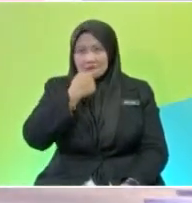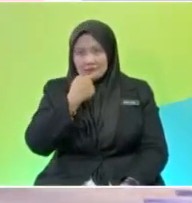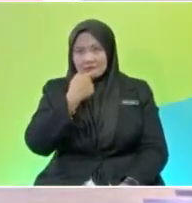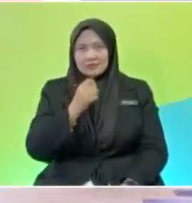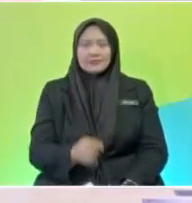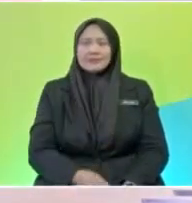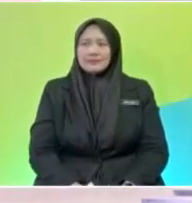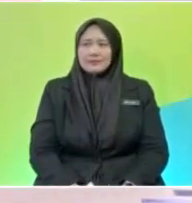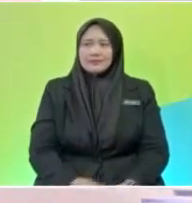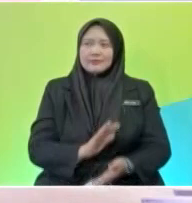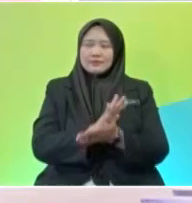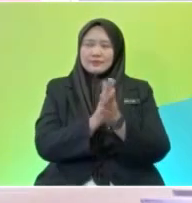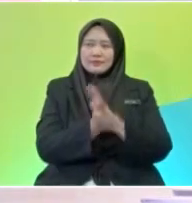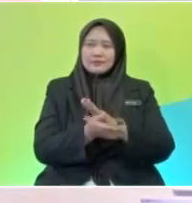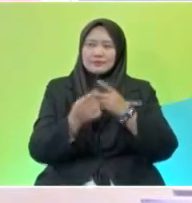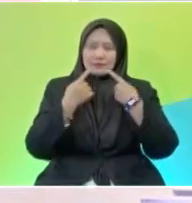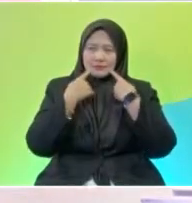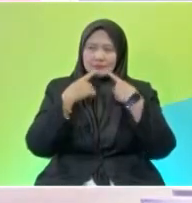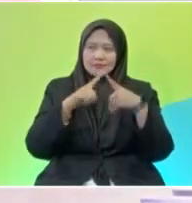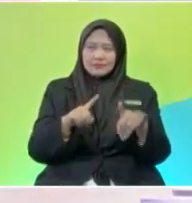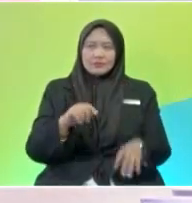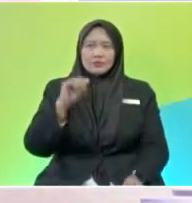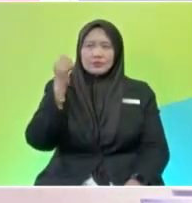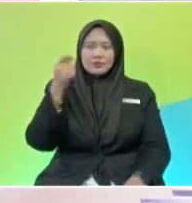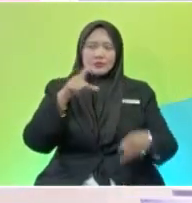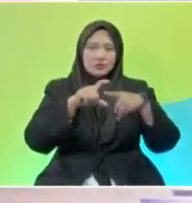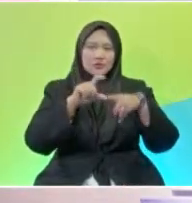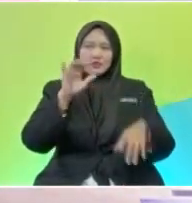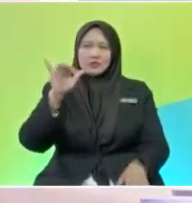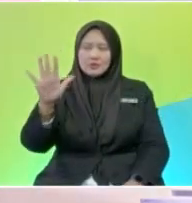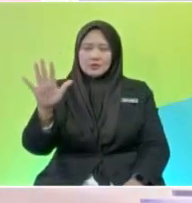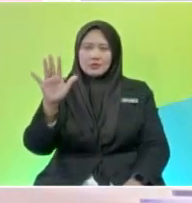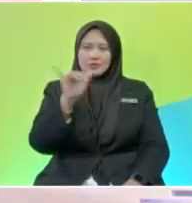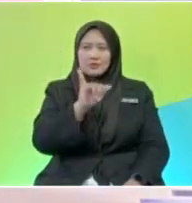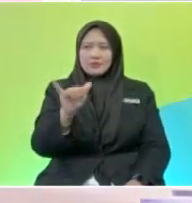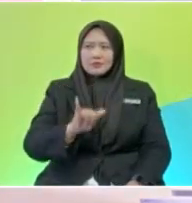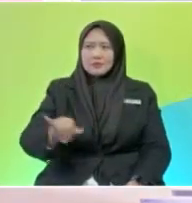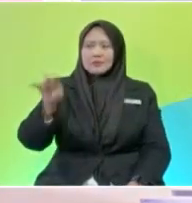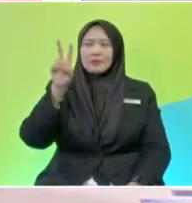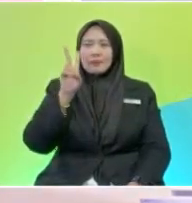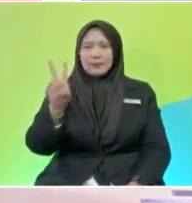jadi jawabannya Bapak 10 / 5 oke